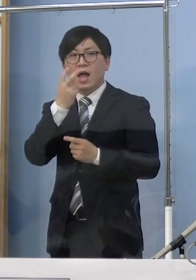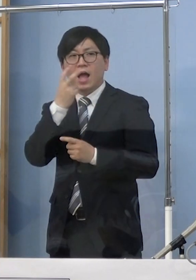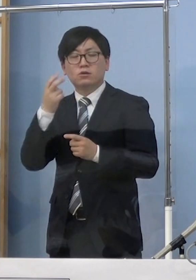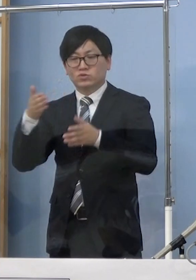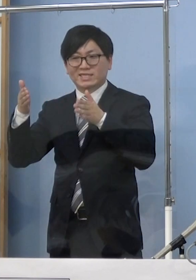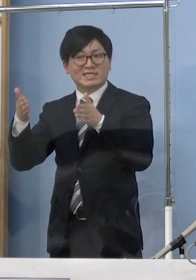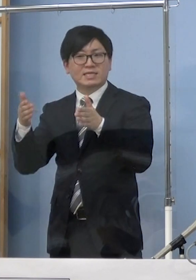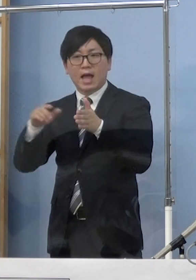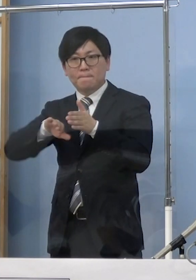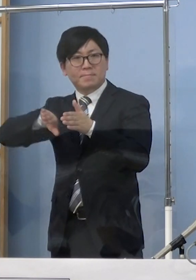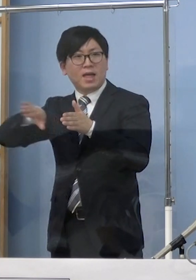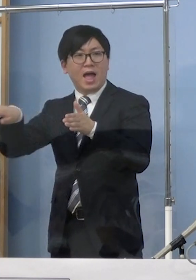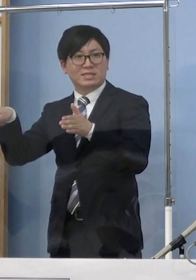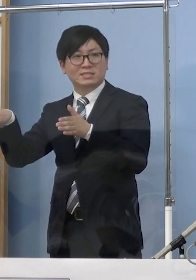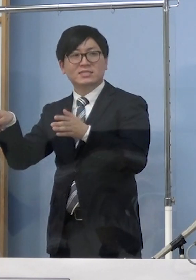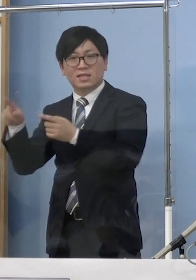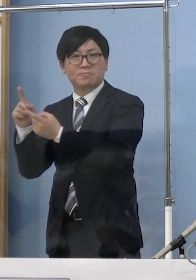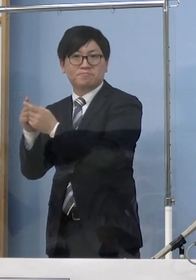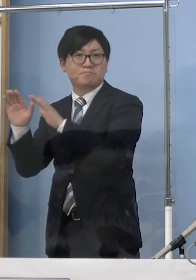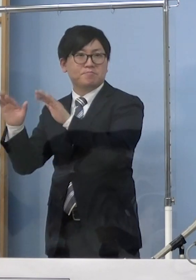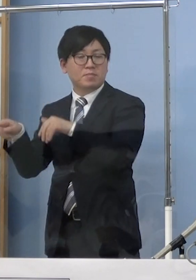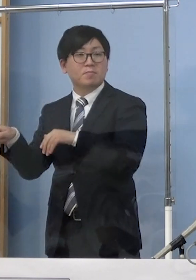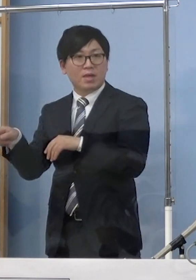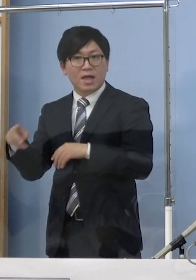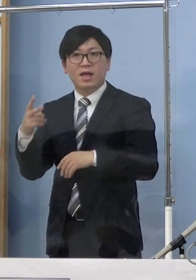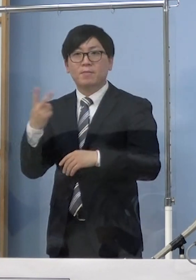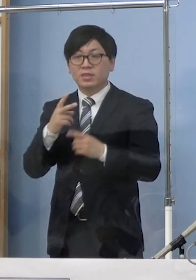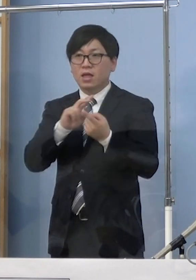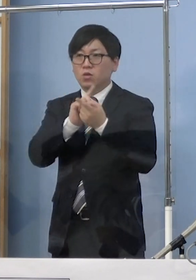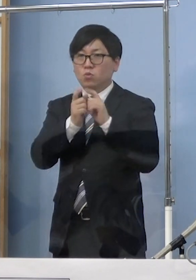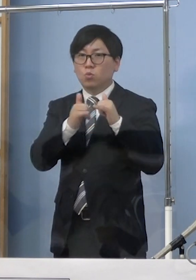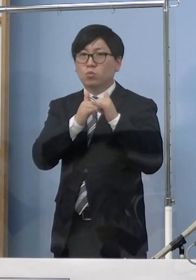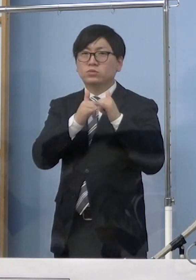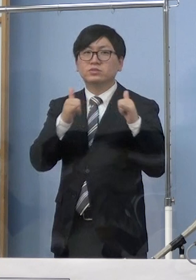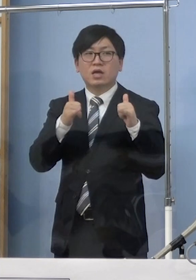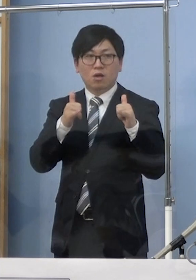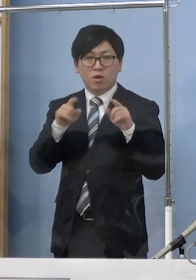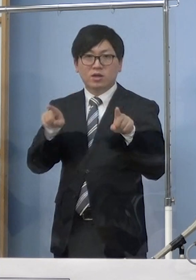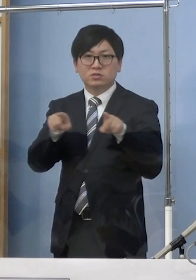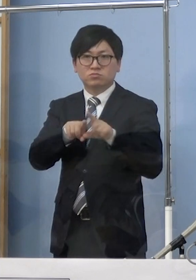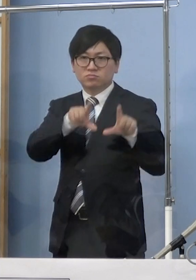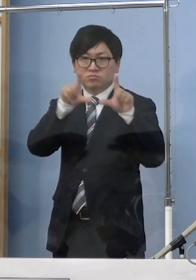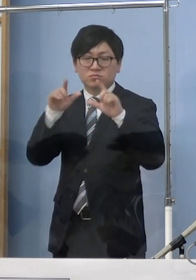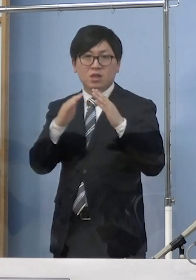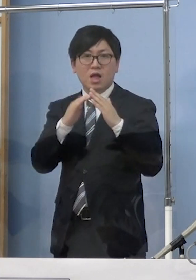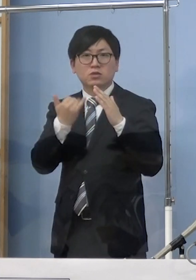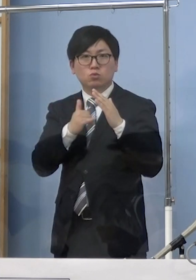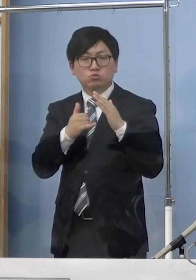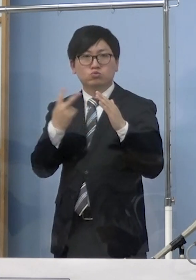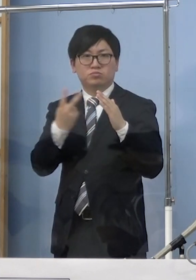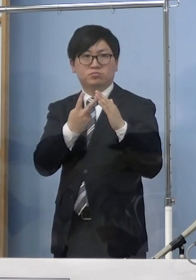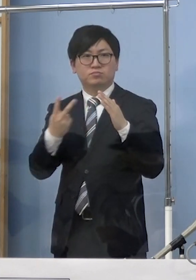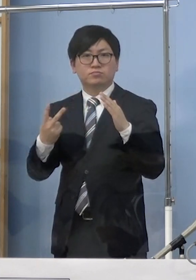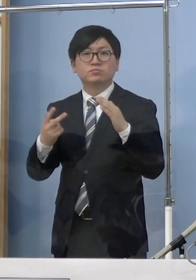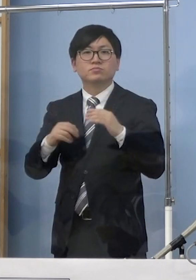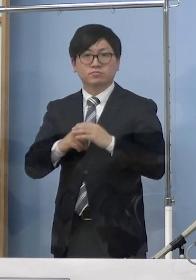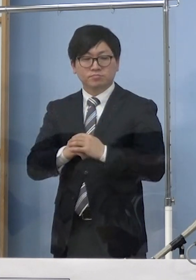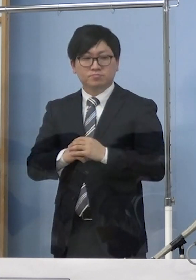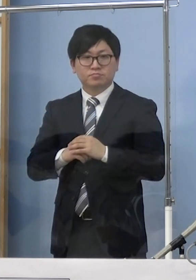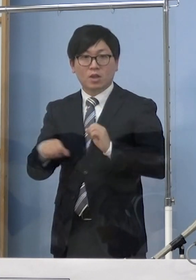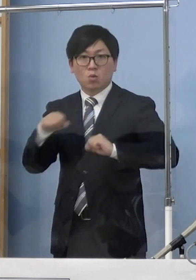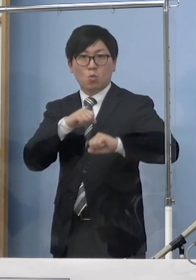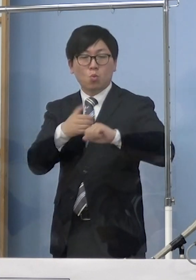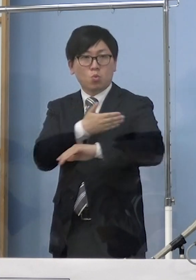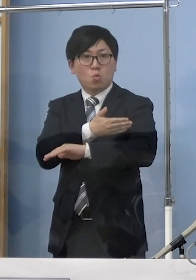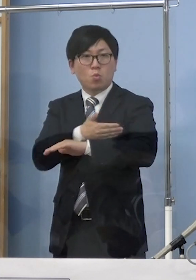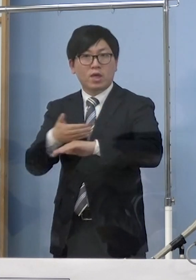なお、濃厚接触者については同居のご家族2名が該当しています。で、行動歴で特定